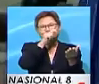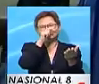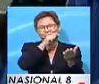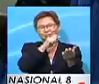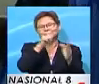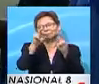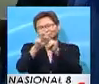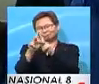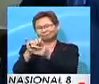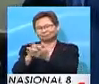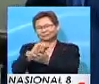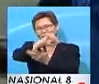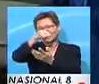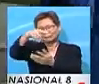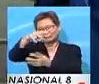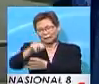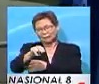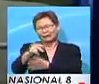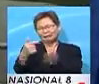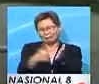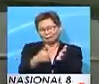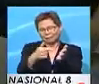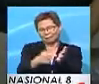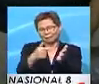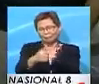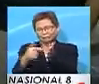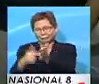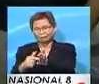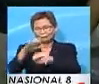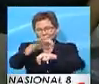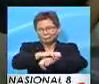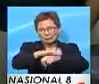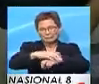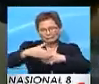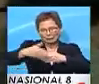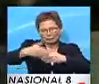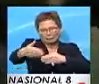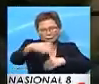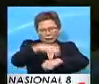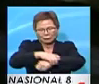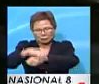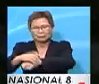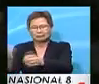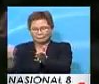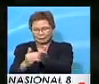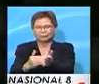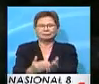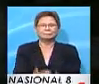tersebut jpn percaya beberapa lagi tangkapan susulan akan dibuat selepas